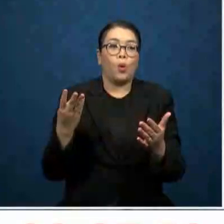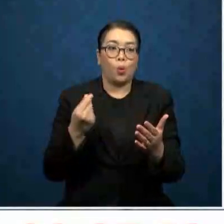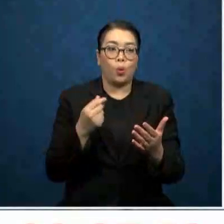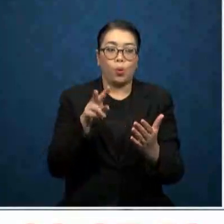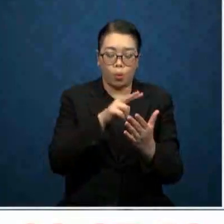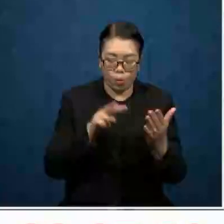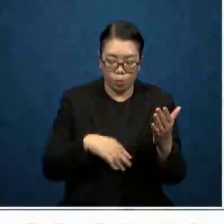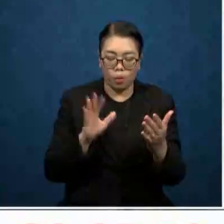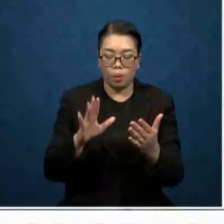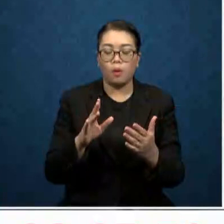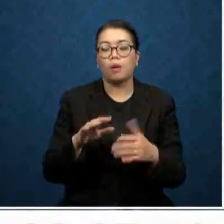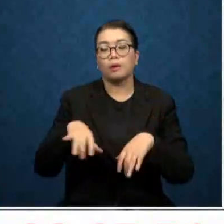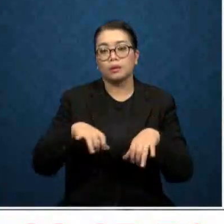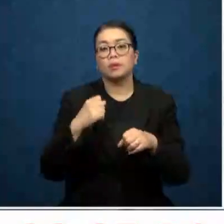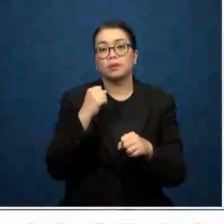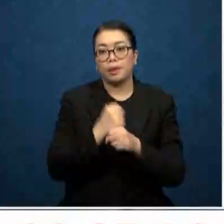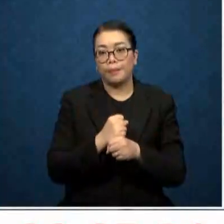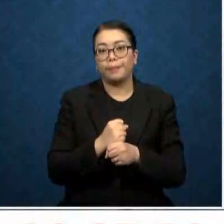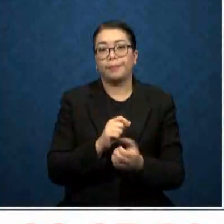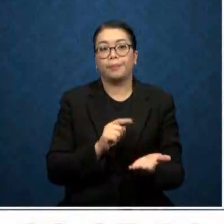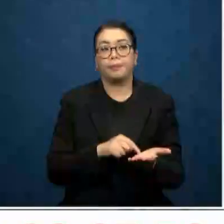ทางกรรมาธิการได้จัดทำ